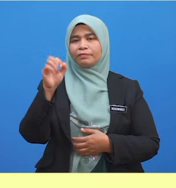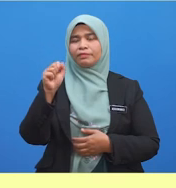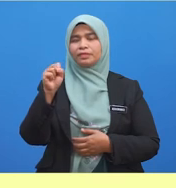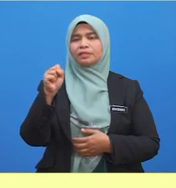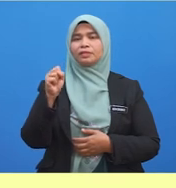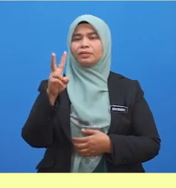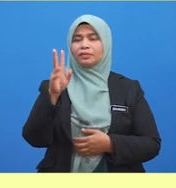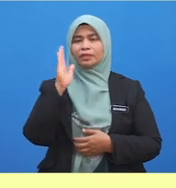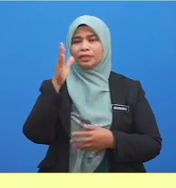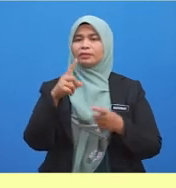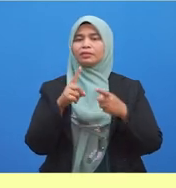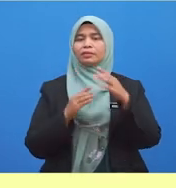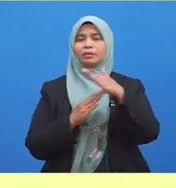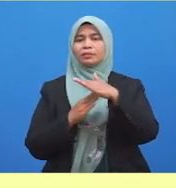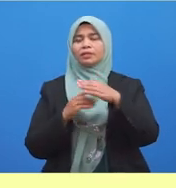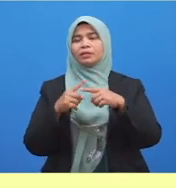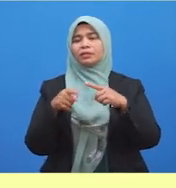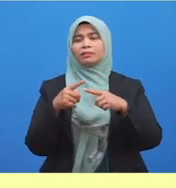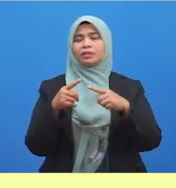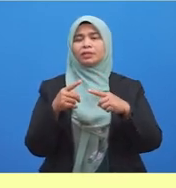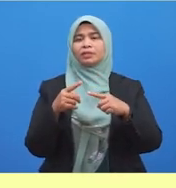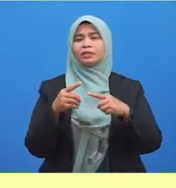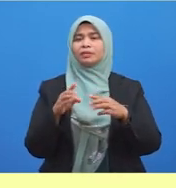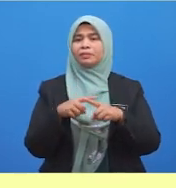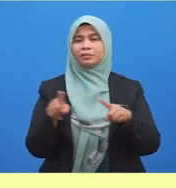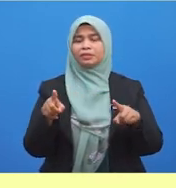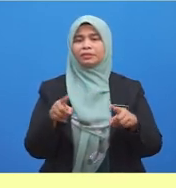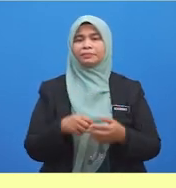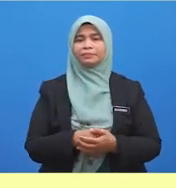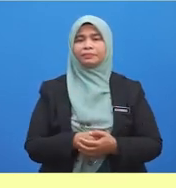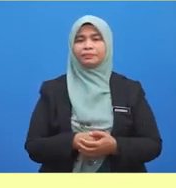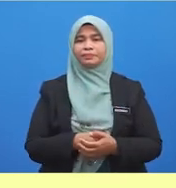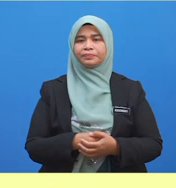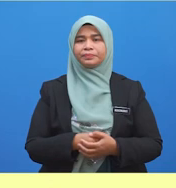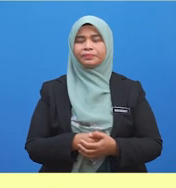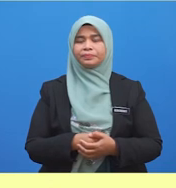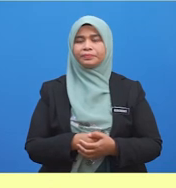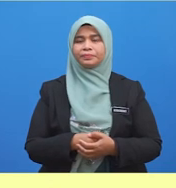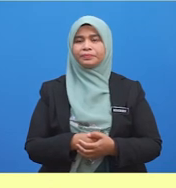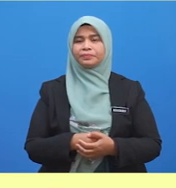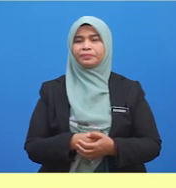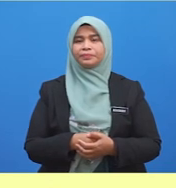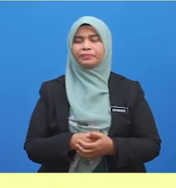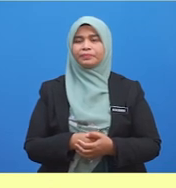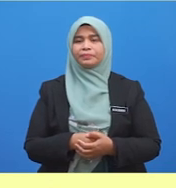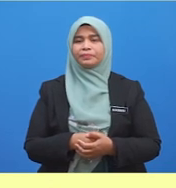Metafasa 2 akan tamat apabila sentroma berpisah.